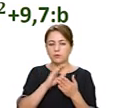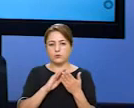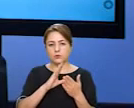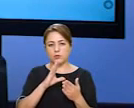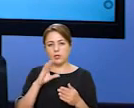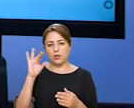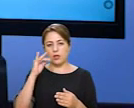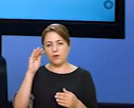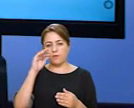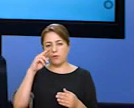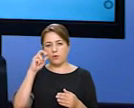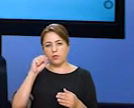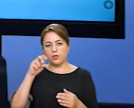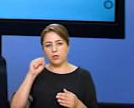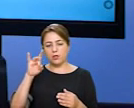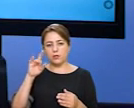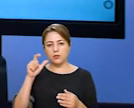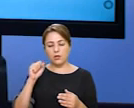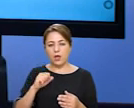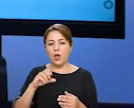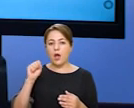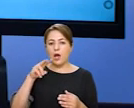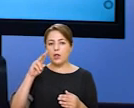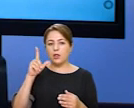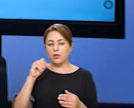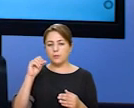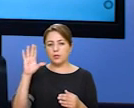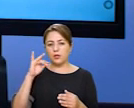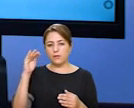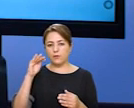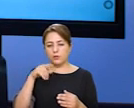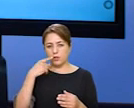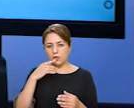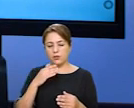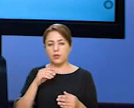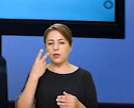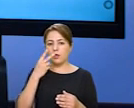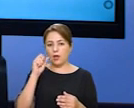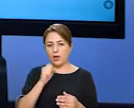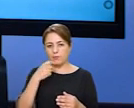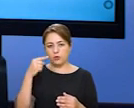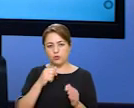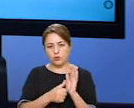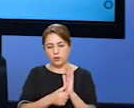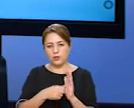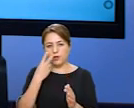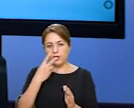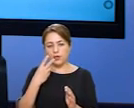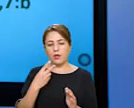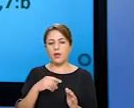ifodaga algebrik ifoda deyilar ekan. Masalan, 2a-6. Bunda 2,